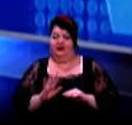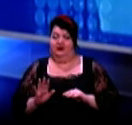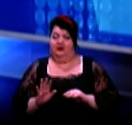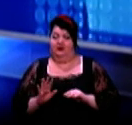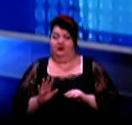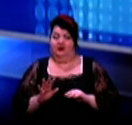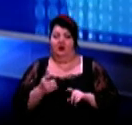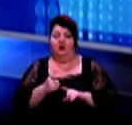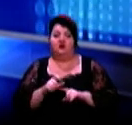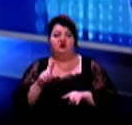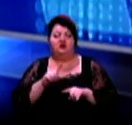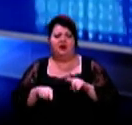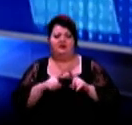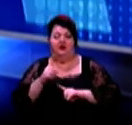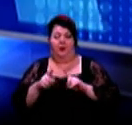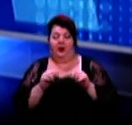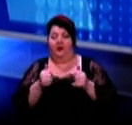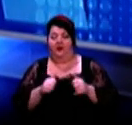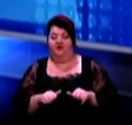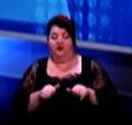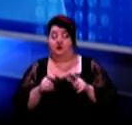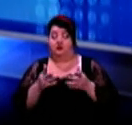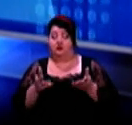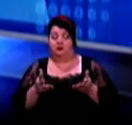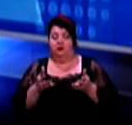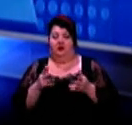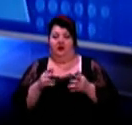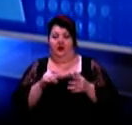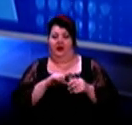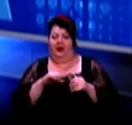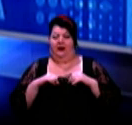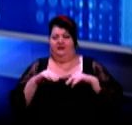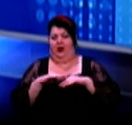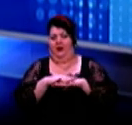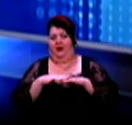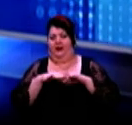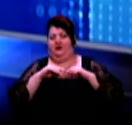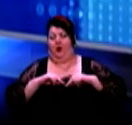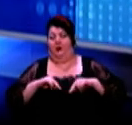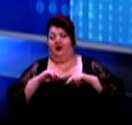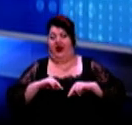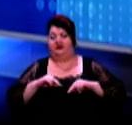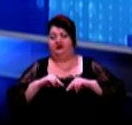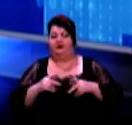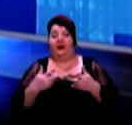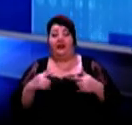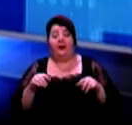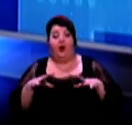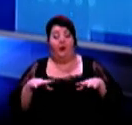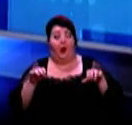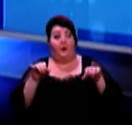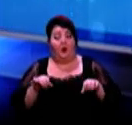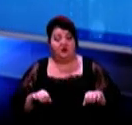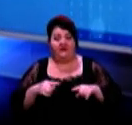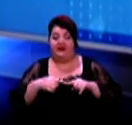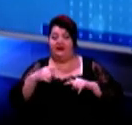дуже швидко переформатуватися, і люди не можуть і сам ринок праці. Оскільки де була можливість дистанційно